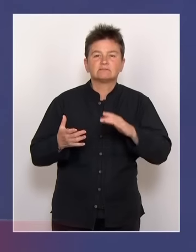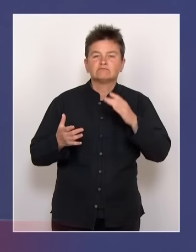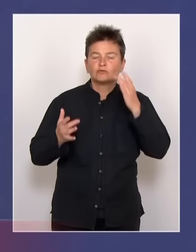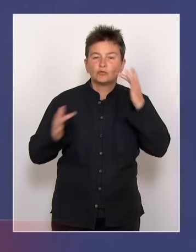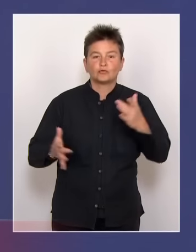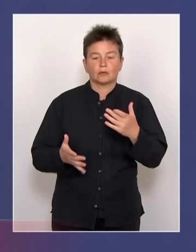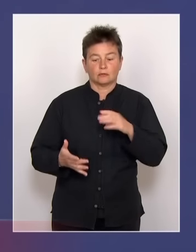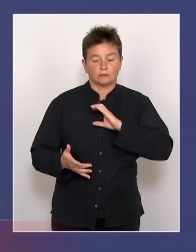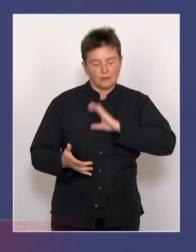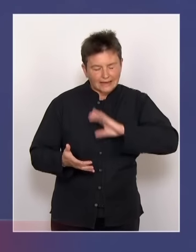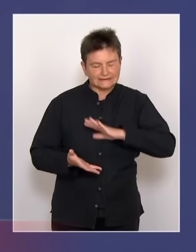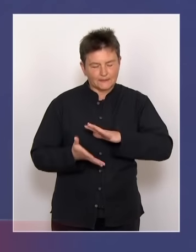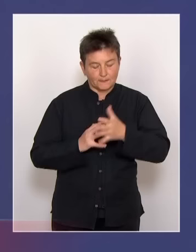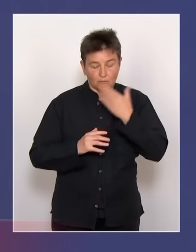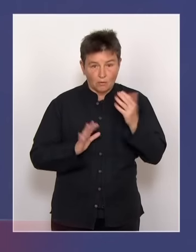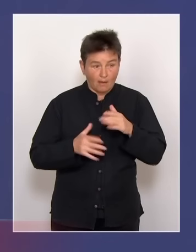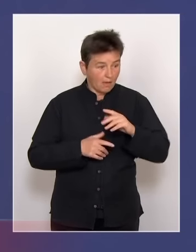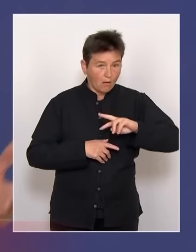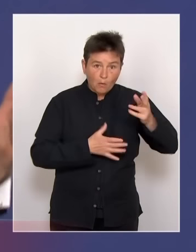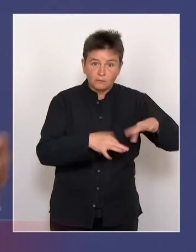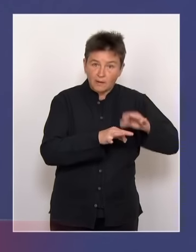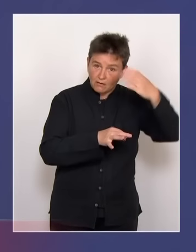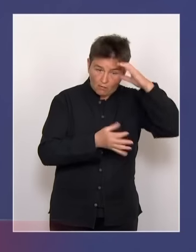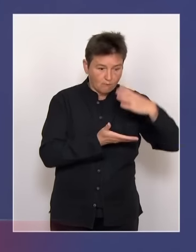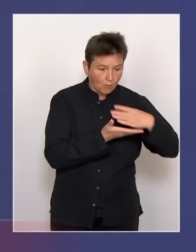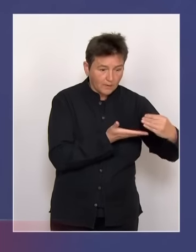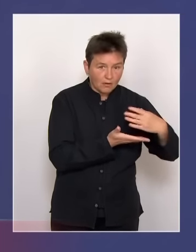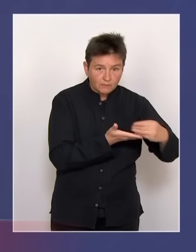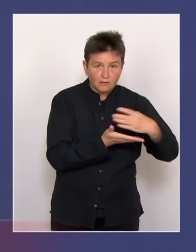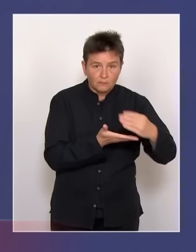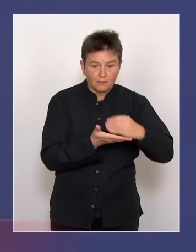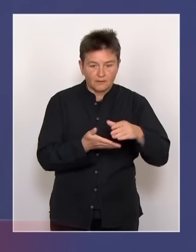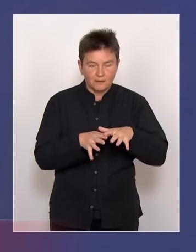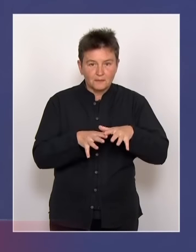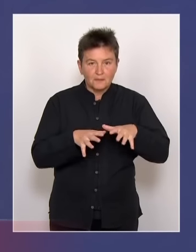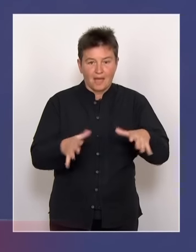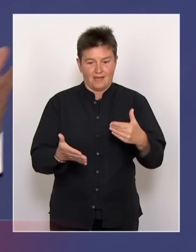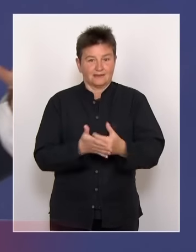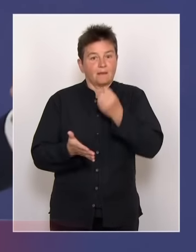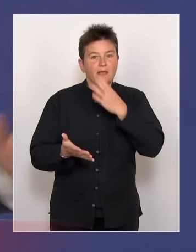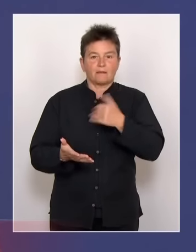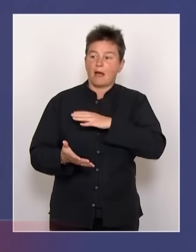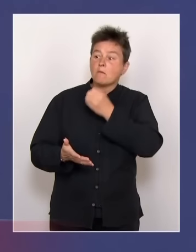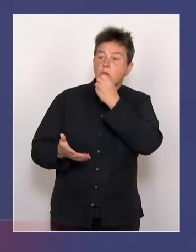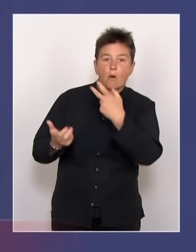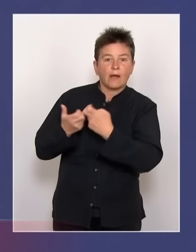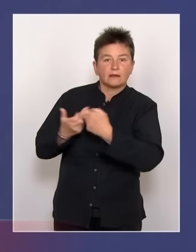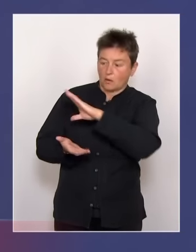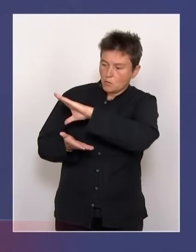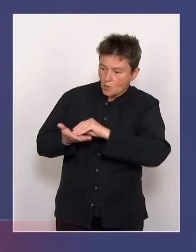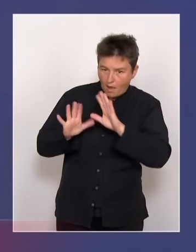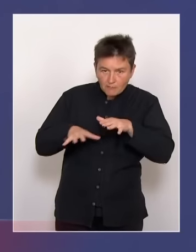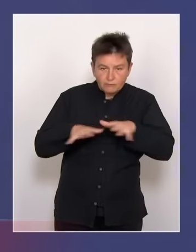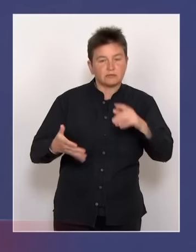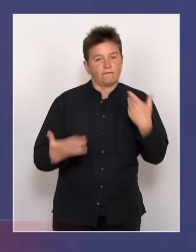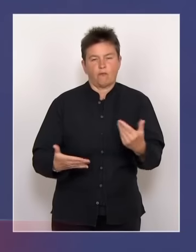'améliorer plusieurs autres nous ont suivis et c'est ça l'Europe c'est de s'inspirer des bons exemples mais maintenant on doit la généraliser parce que ce